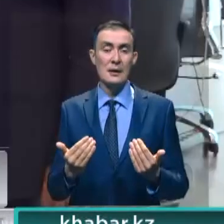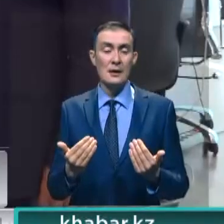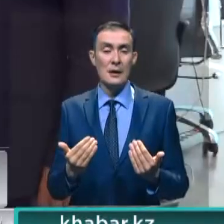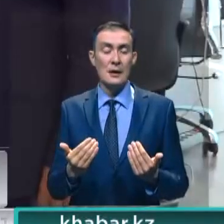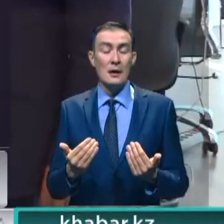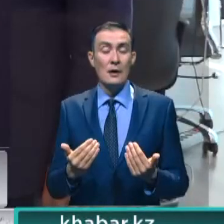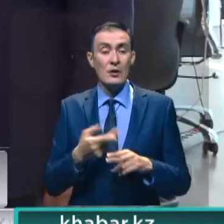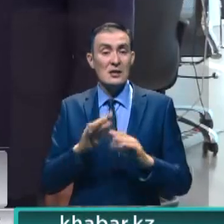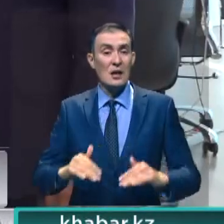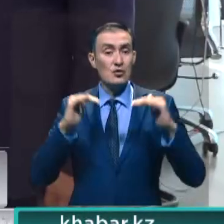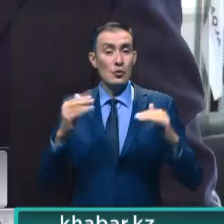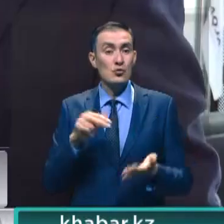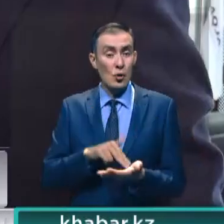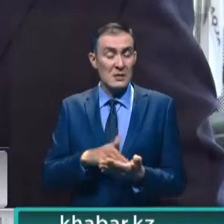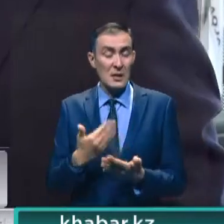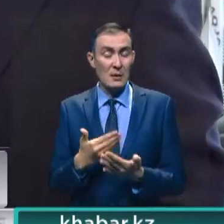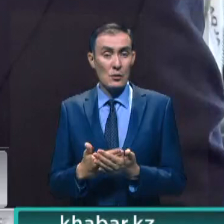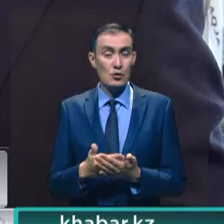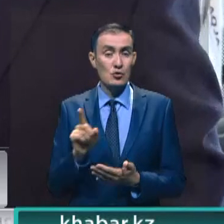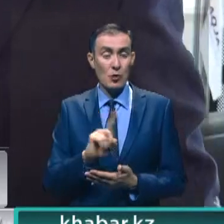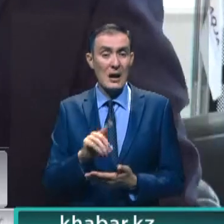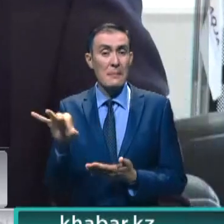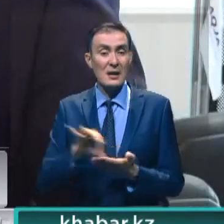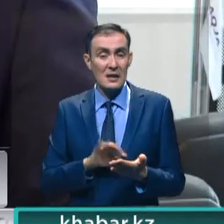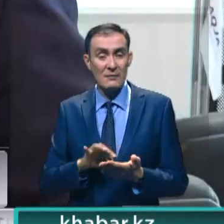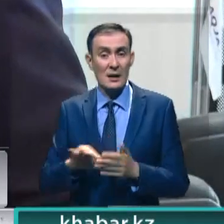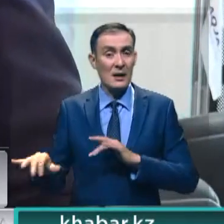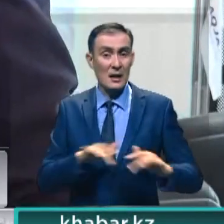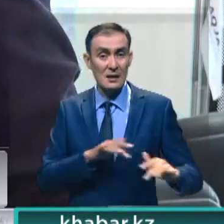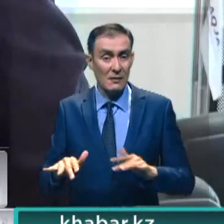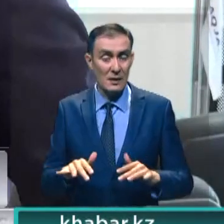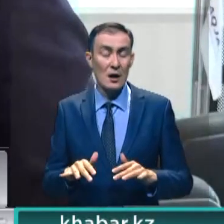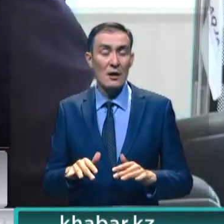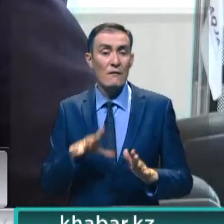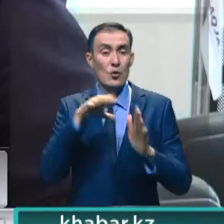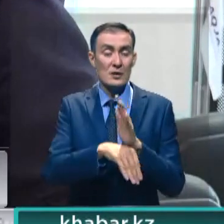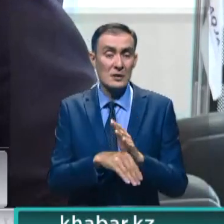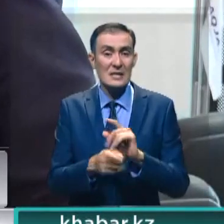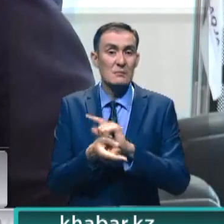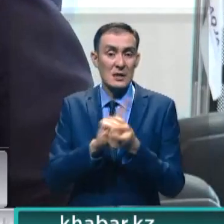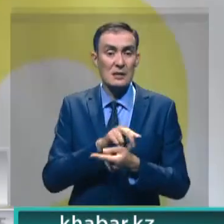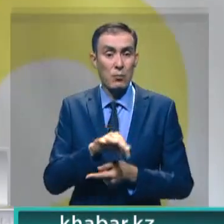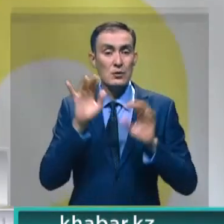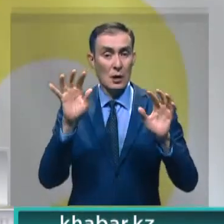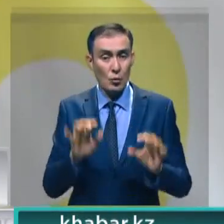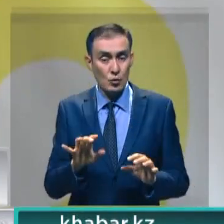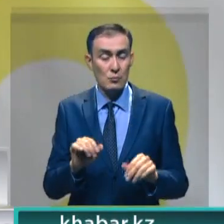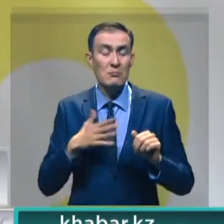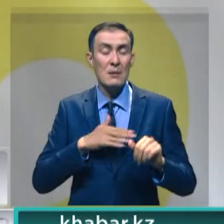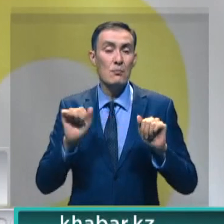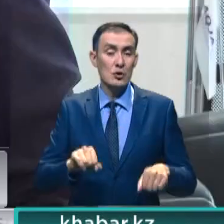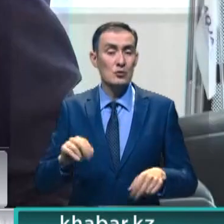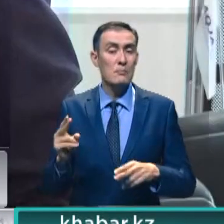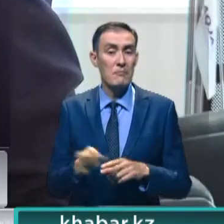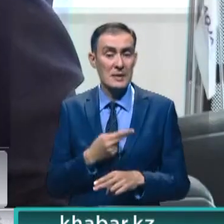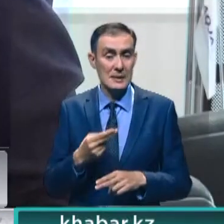делать. Вот этот скачок цен, для того, чтобы на него оперативно реагировать, вносятся изменения в законодательство, мы сможем без